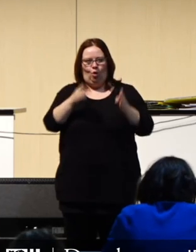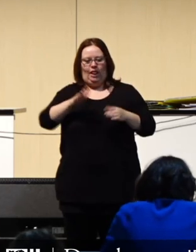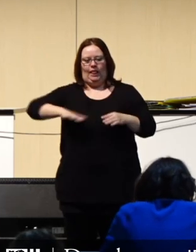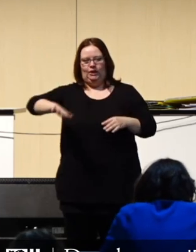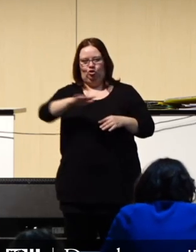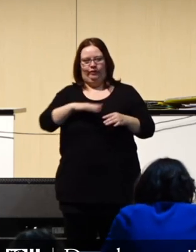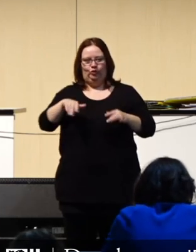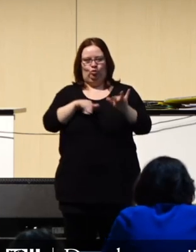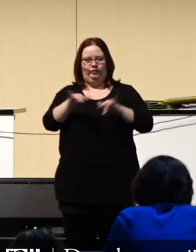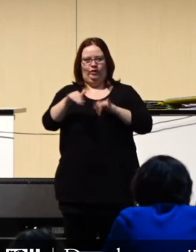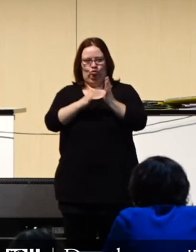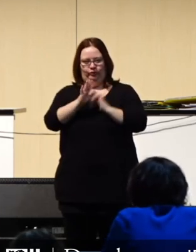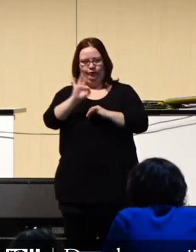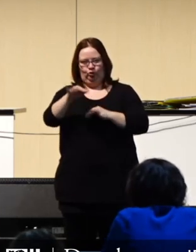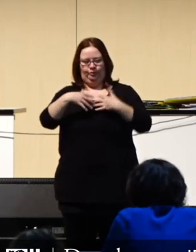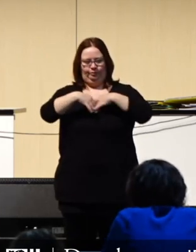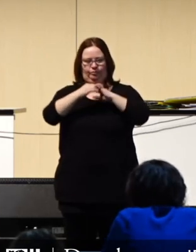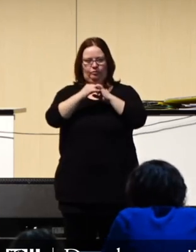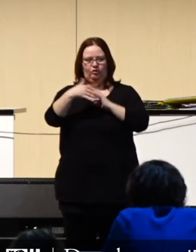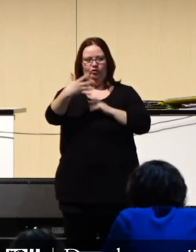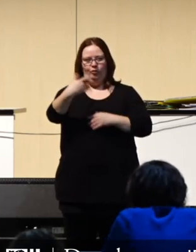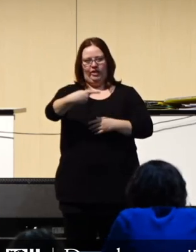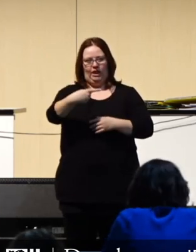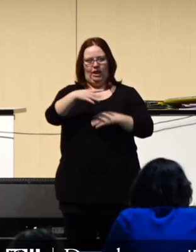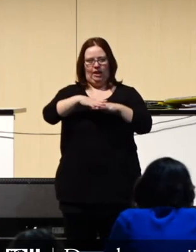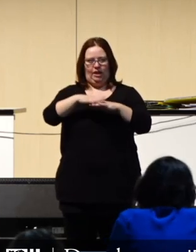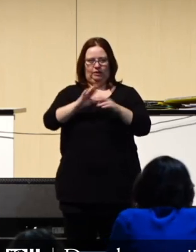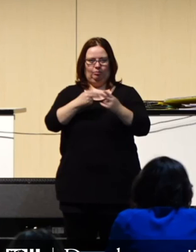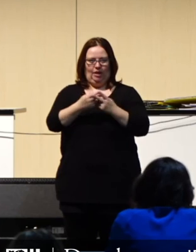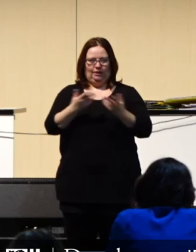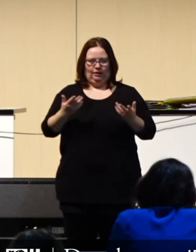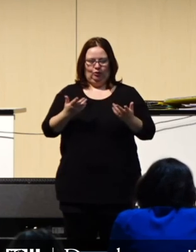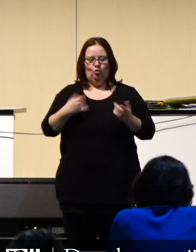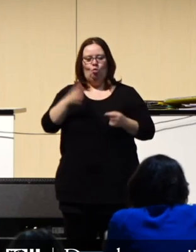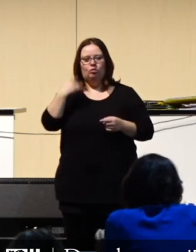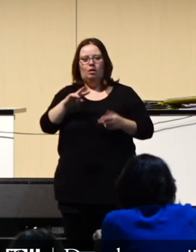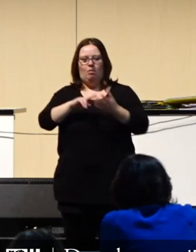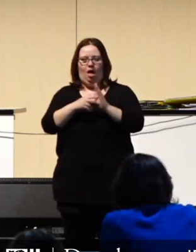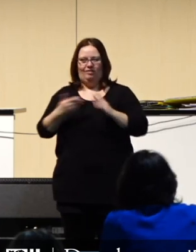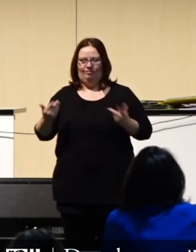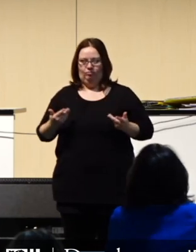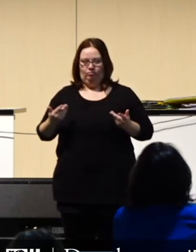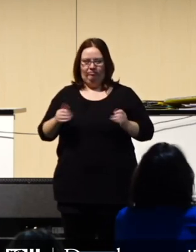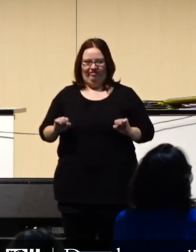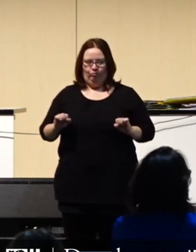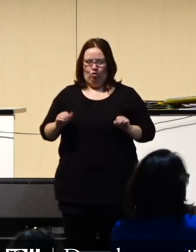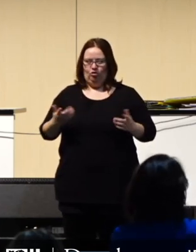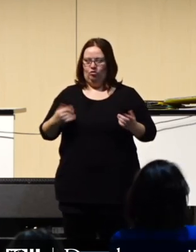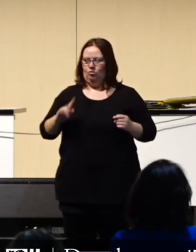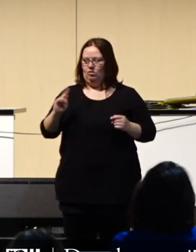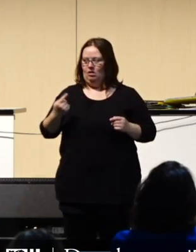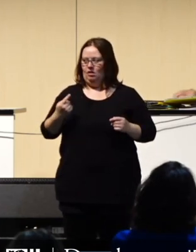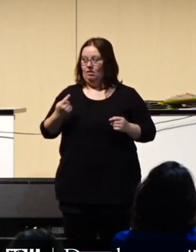oder Infrastrukturen sind für den Aufbau des 5G-Netzes geeignet oder beziehungsweise geplant? Gehören dazu